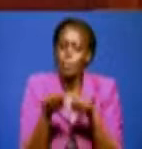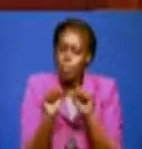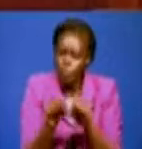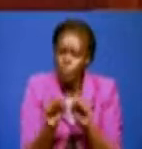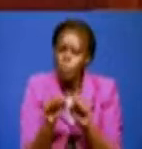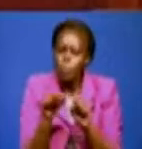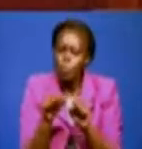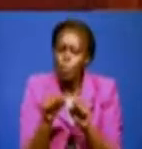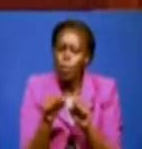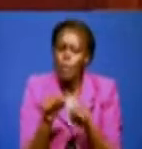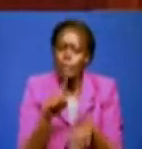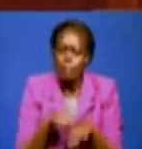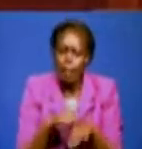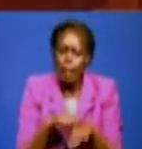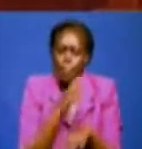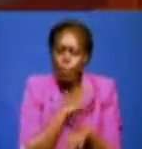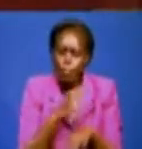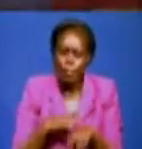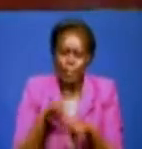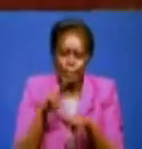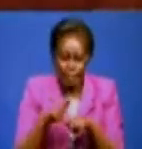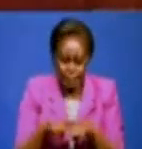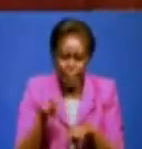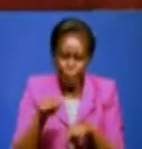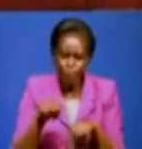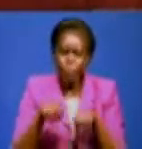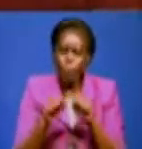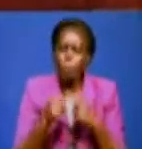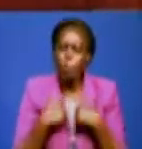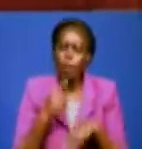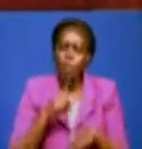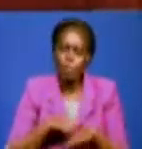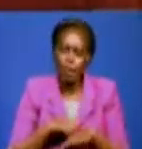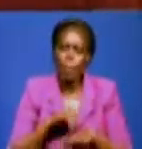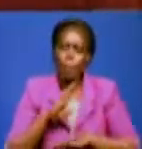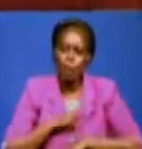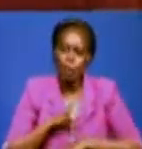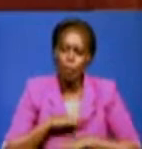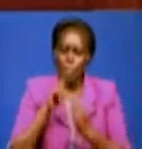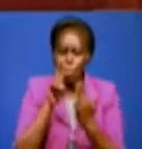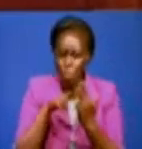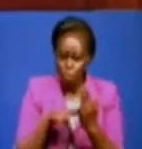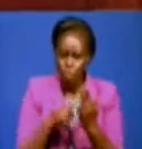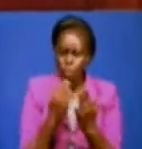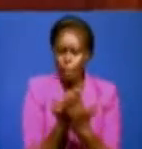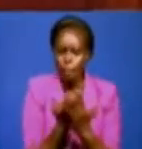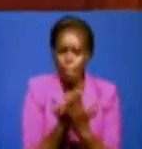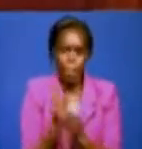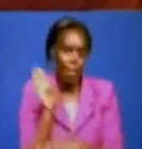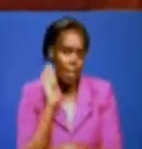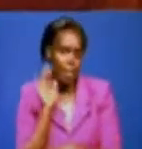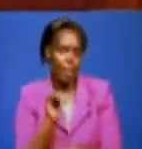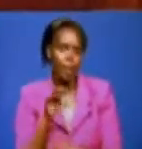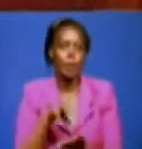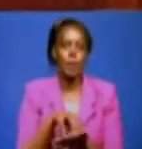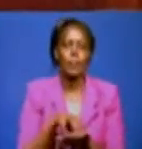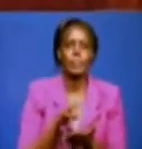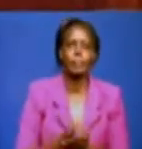karatasi zote ama stakabadhi zote ambazo zitakuwa zimeletwa kwa kusikiliza hii kesi. Bwana